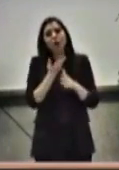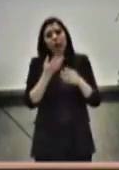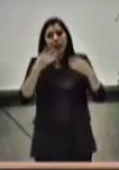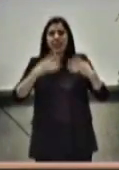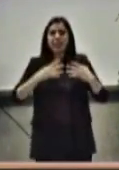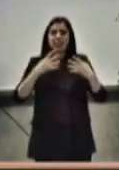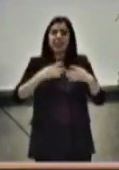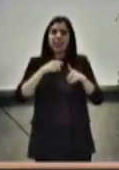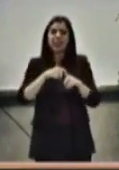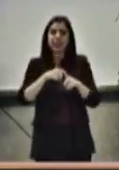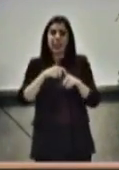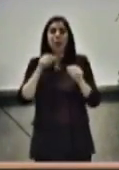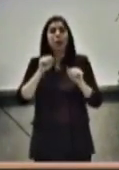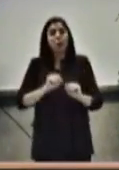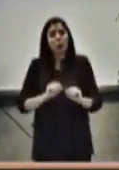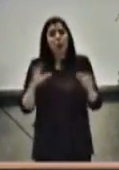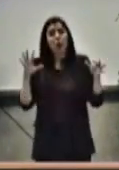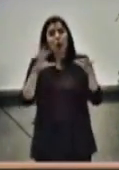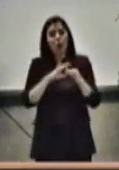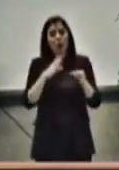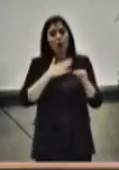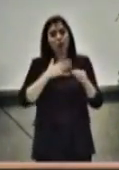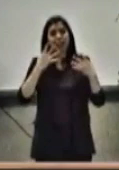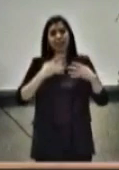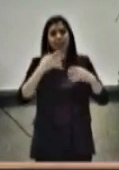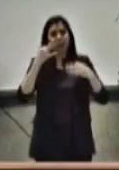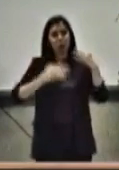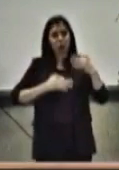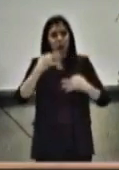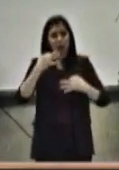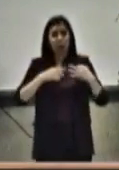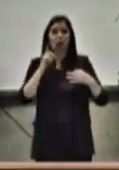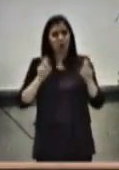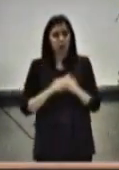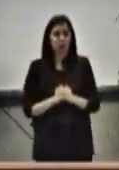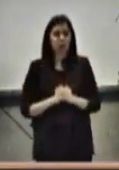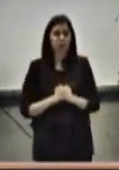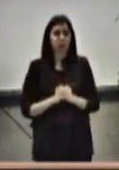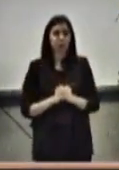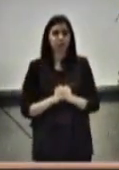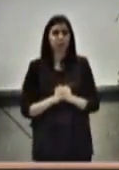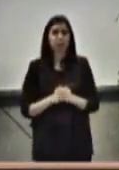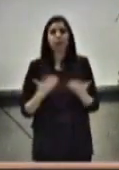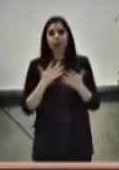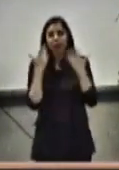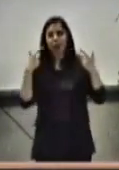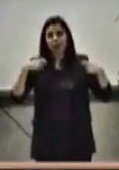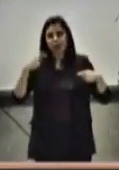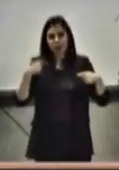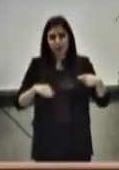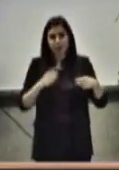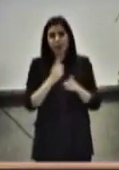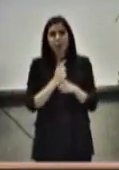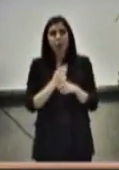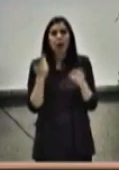che siano diciamo, compatibili col nostro sistema giuridico, con il nostro sistema di libertà. La sfida però è quella lì, dobbiamo certamente